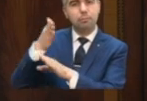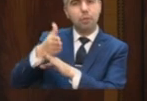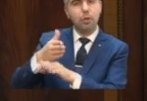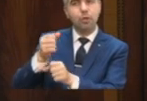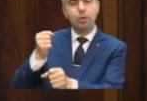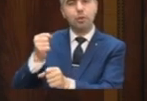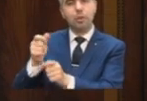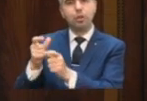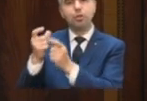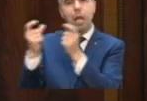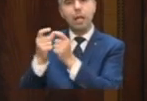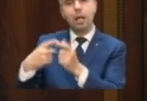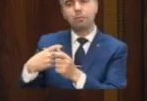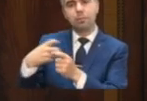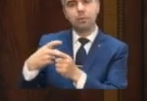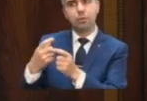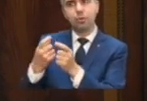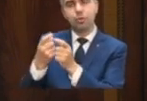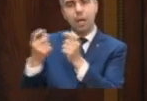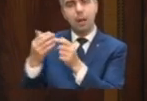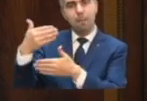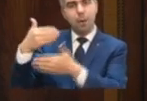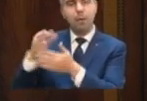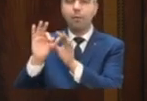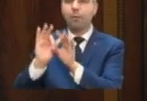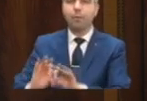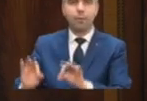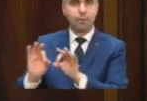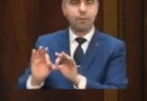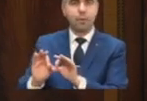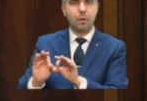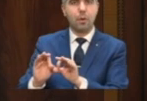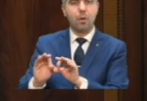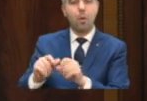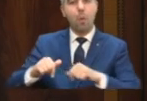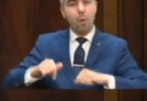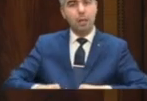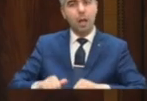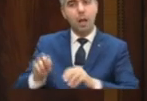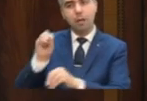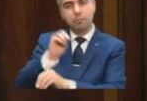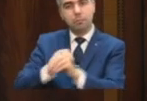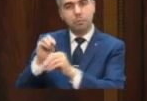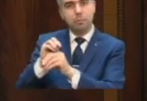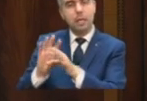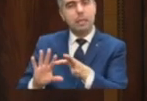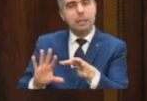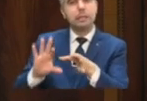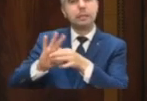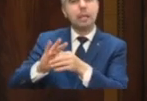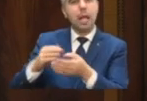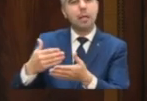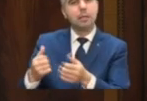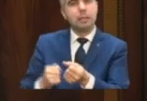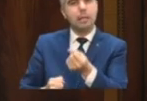ولا سيما عند المقتنين. ولذلك ستقوم الوزارة بدراسة إمكانية تحسين هذا المنتوج بتعاون مع الشركاء لكي